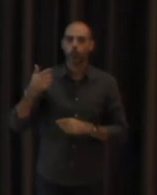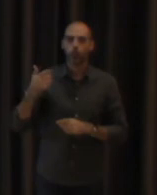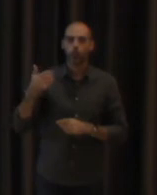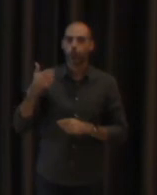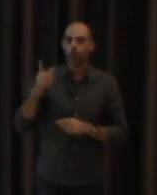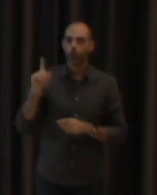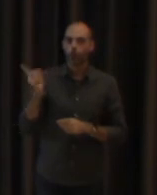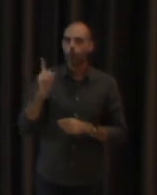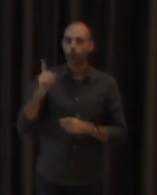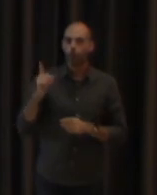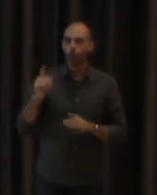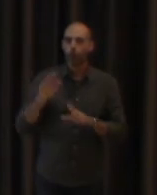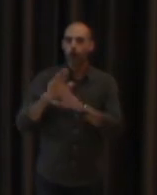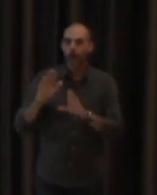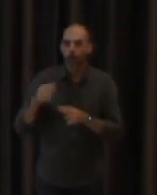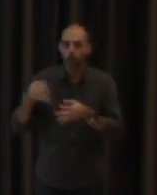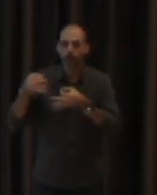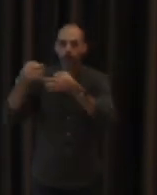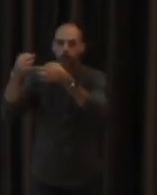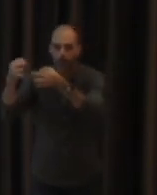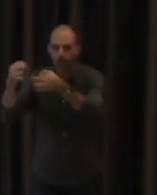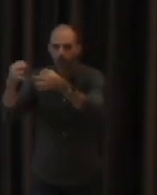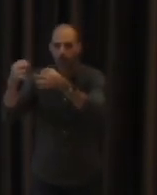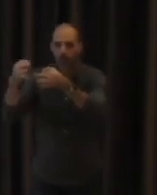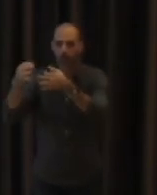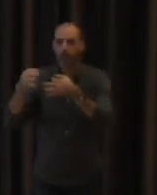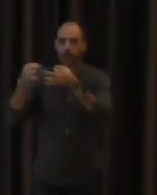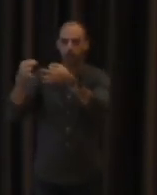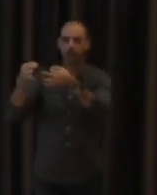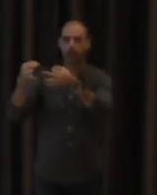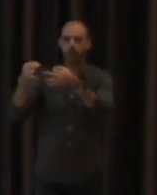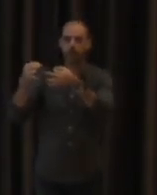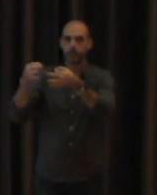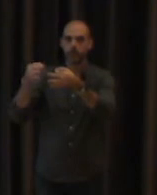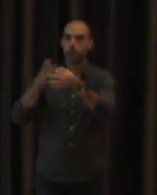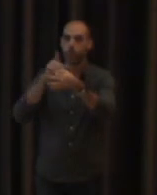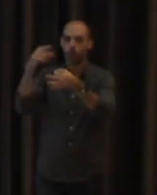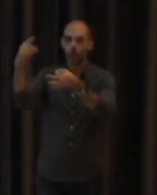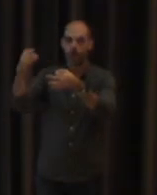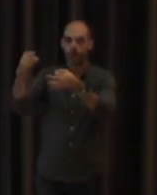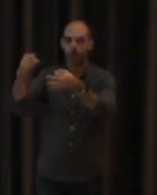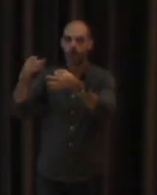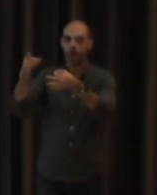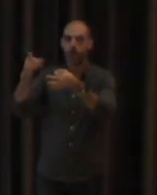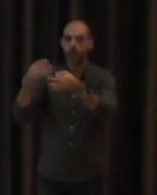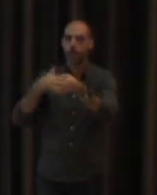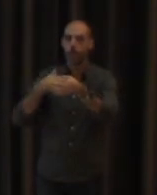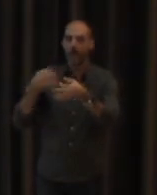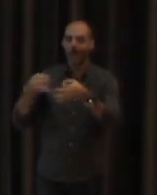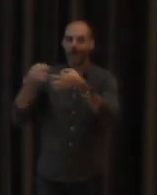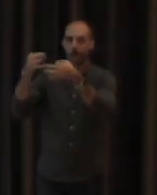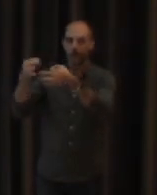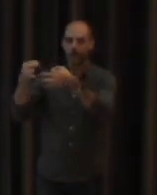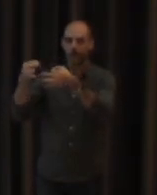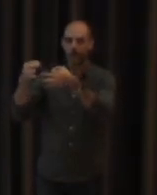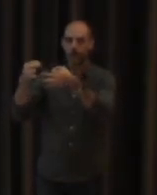d'arribar aquí on ets tu. No hi acabo d'arribar aquí on ets tu. És el lloc del nostre receptor.